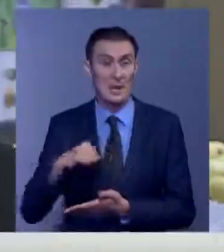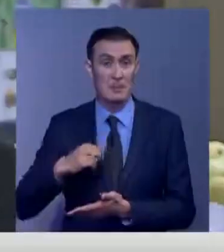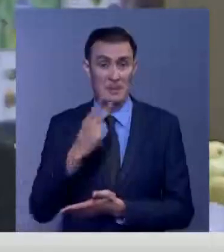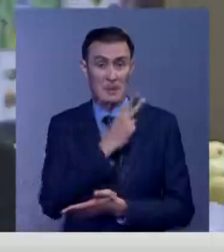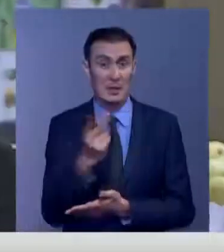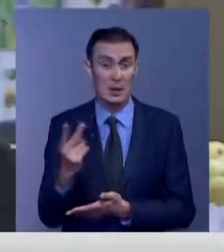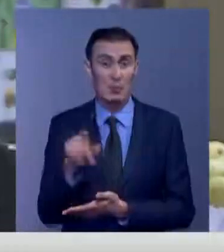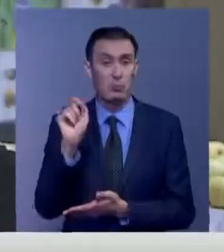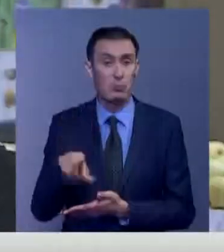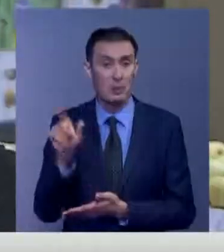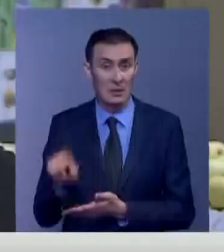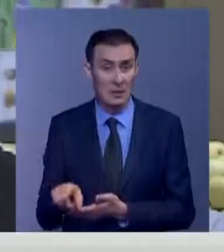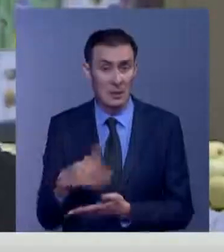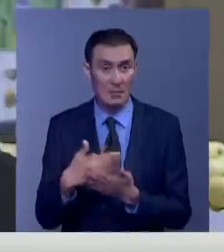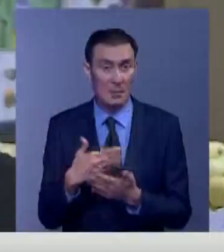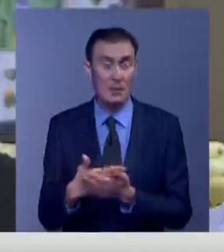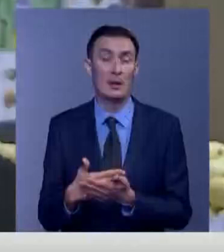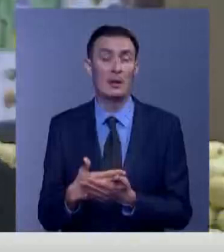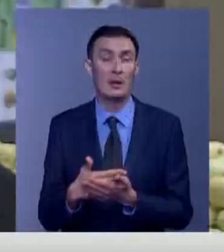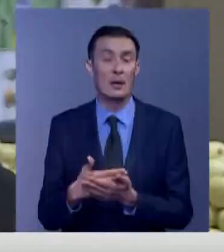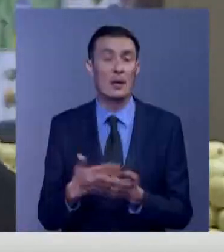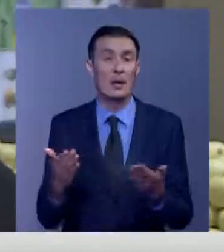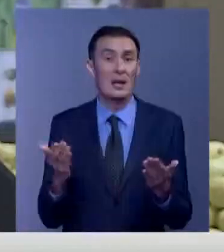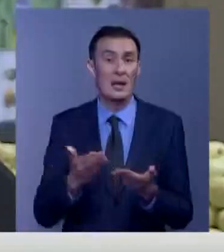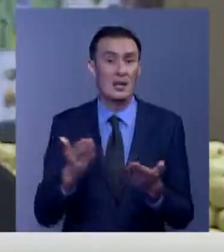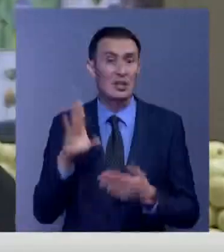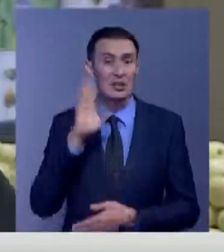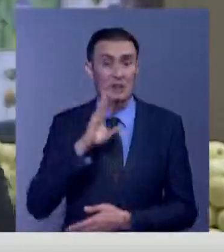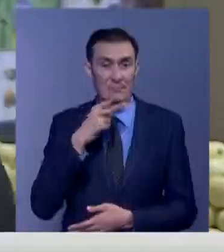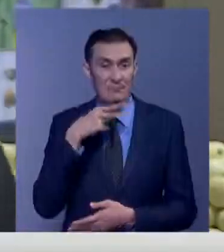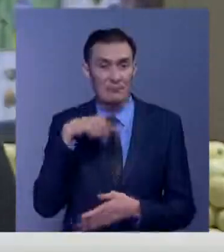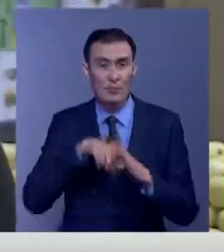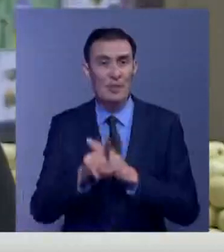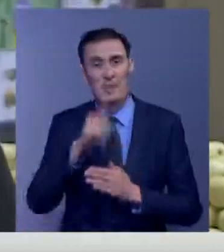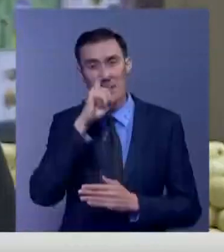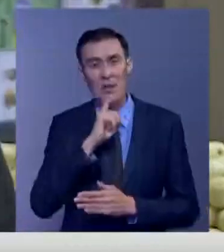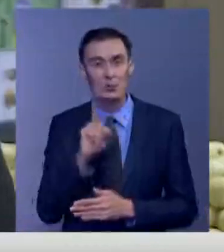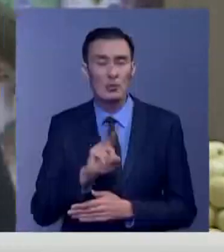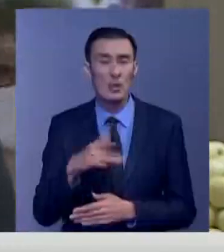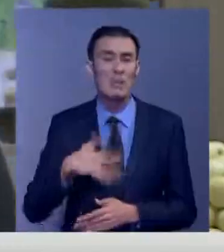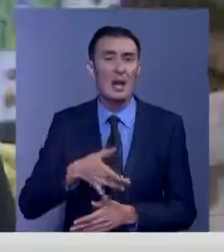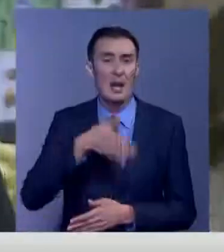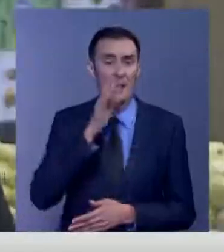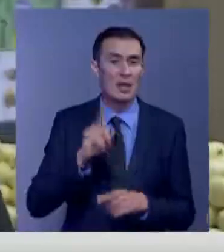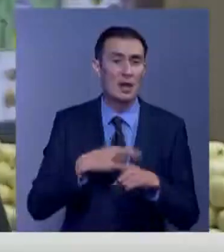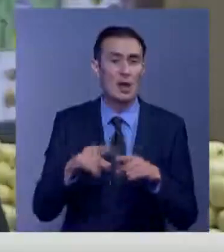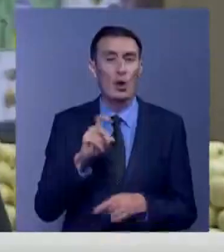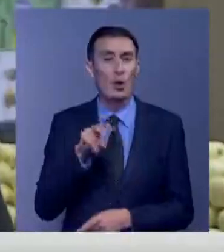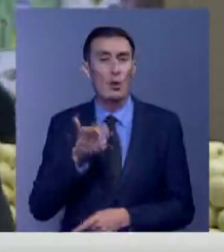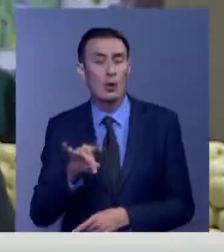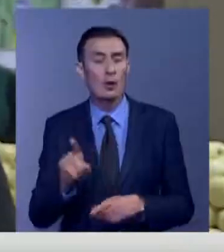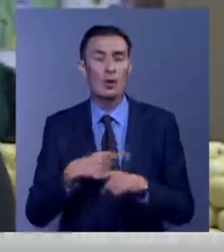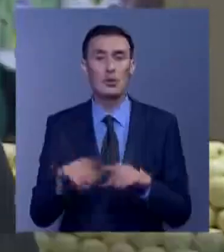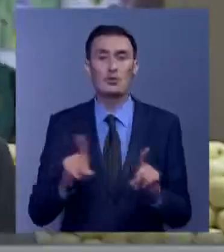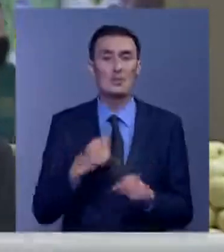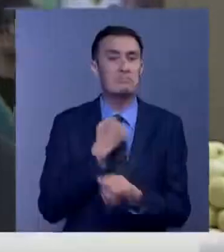посмотреть, бутылки Тасай, какая-то жидкость. То есть непонятно, что это, минералка, хлорка или, может